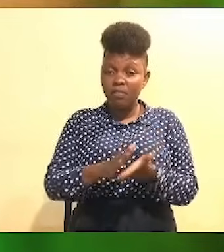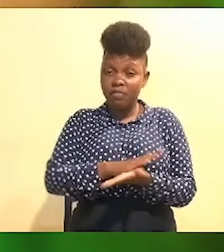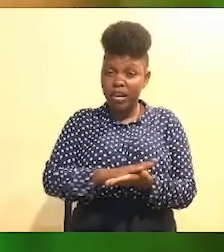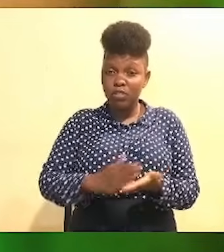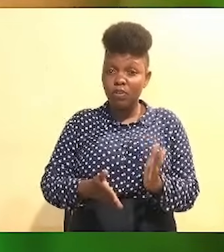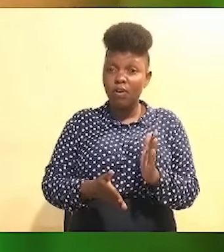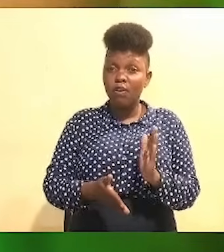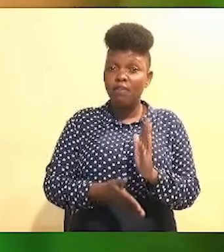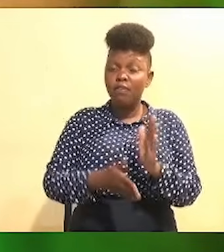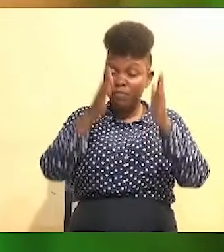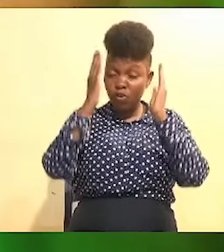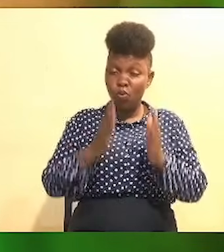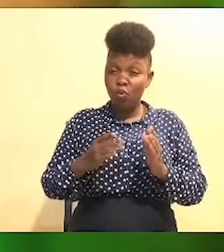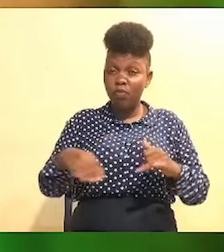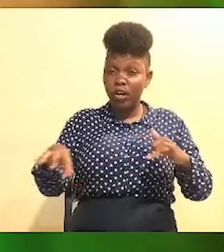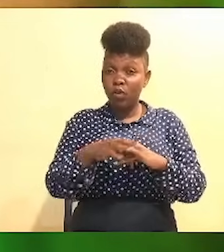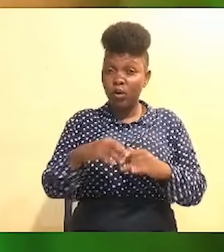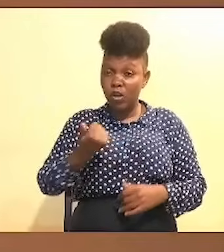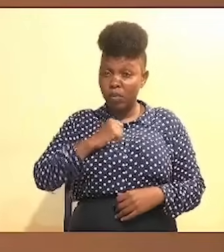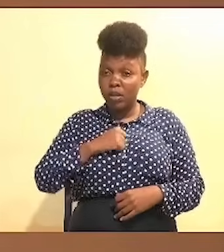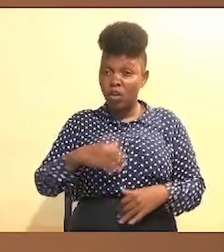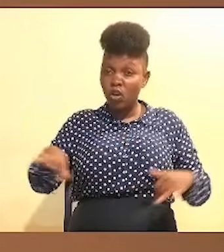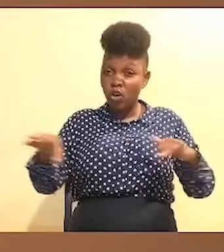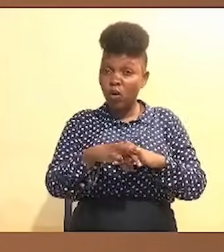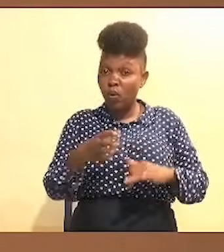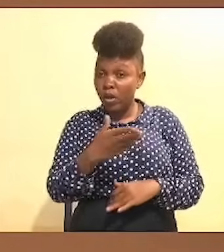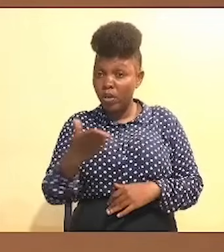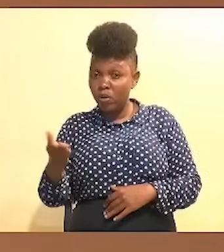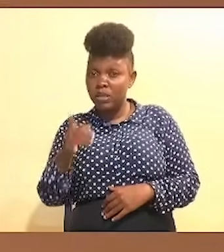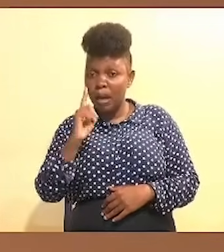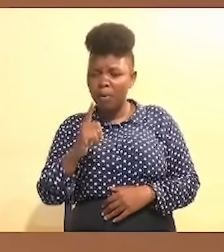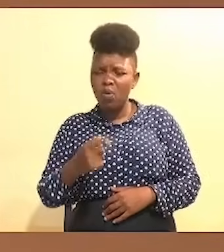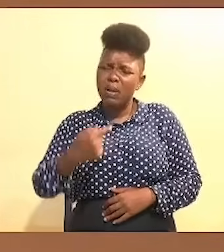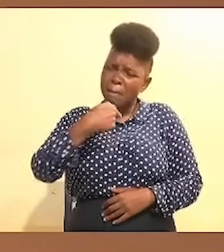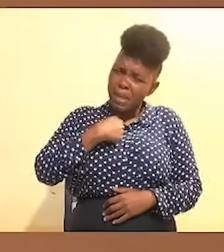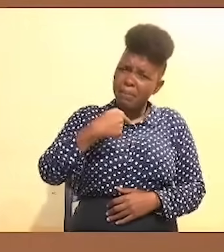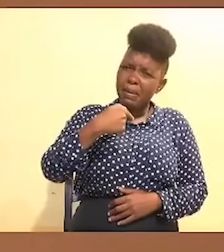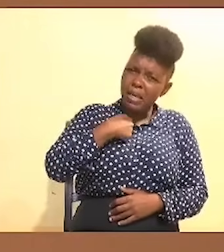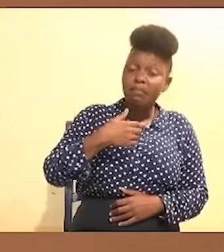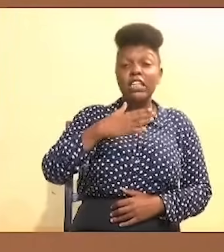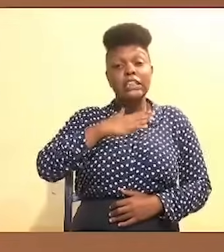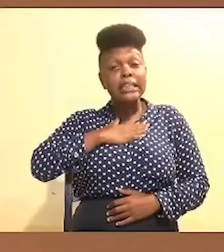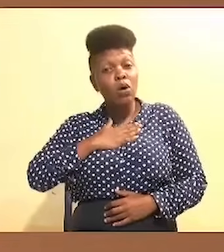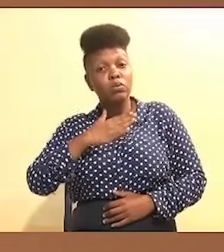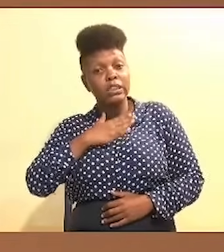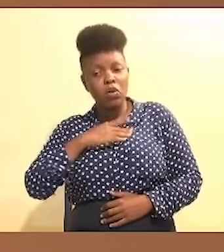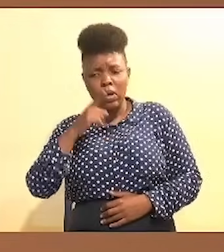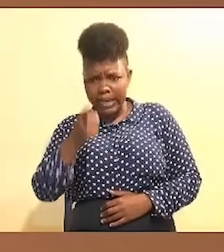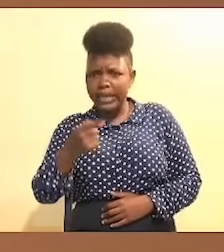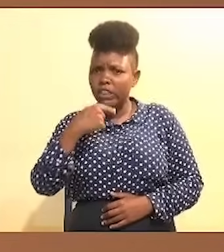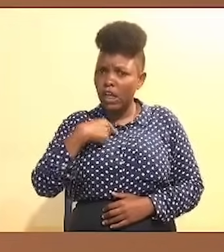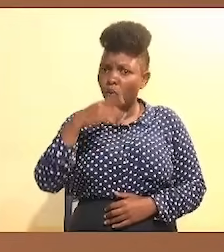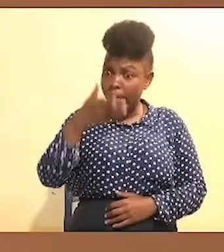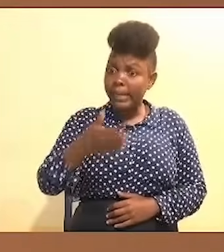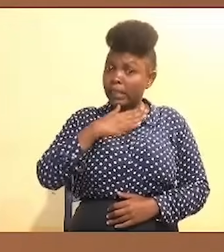ubinafsi. Yaani ndoa yeyote ambayo ina ile umimi, umimi, changu, changu, hiki ni changu, hiki